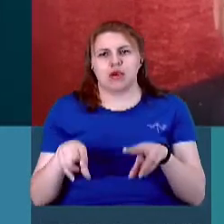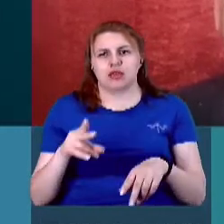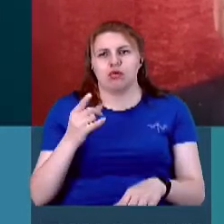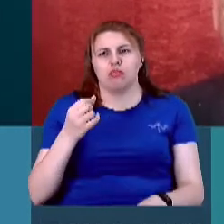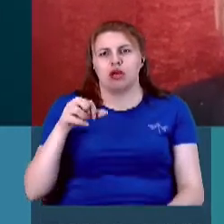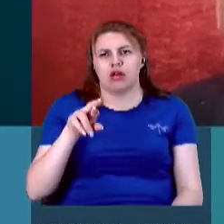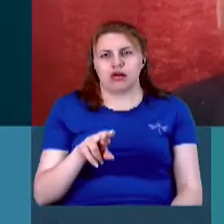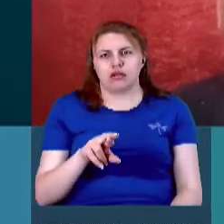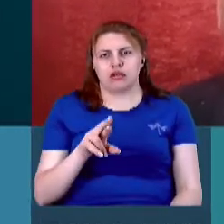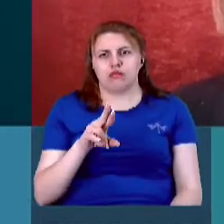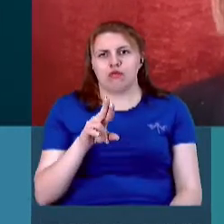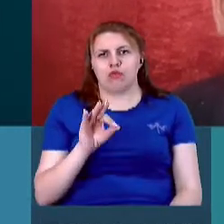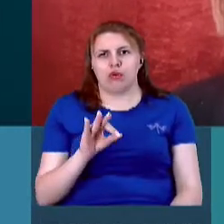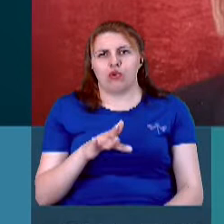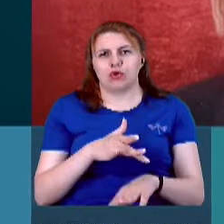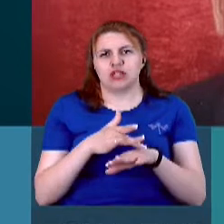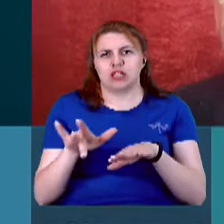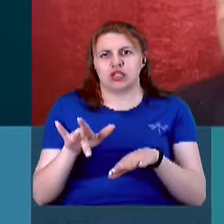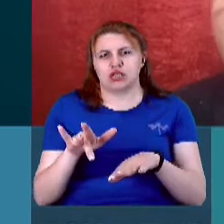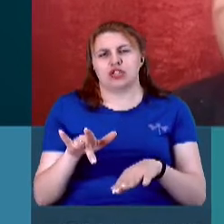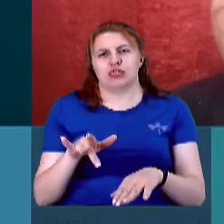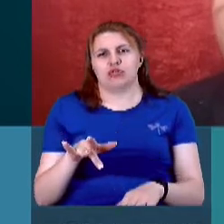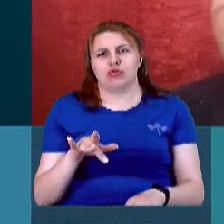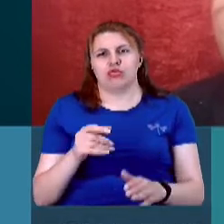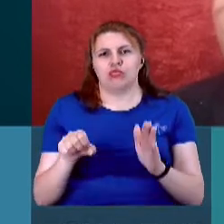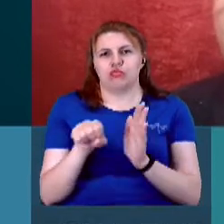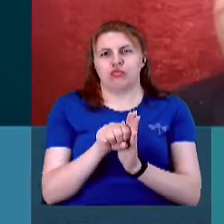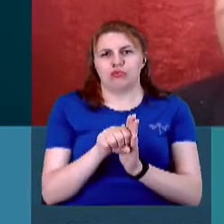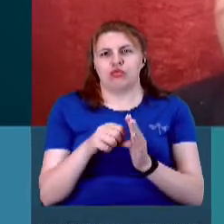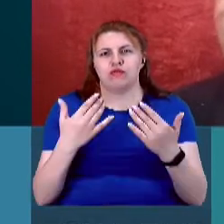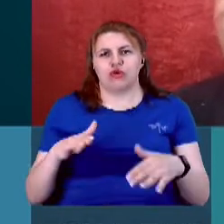по знищенню Бущок, тому що вже було